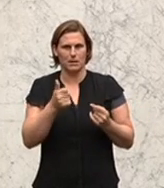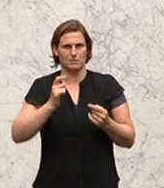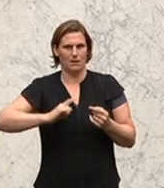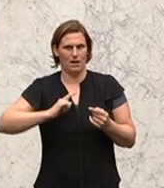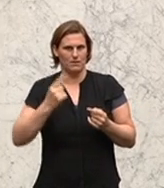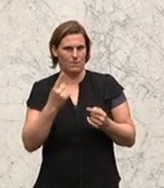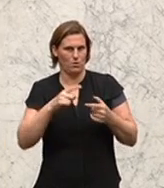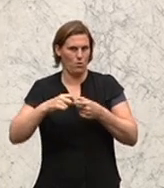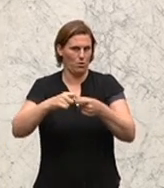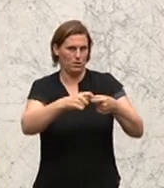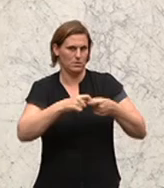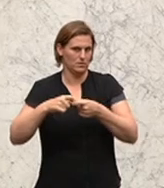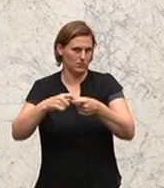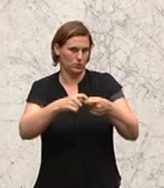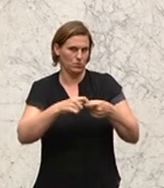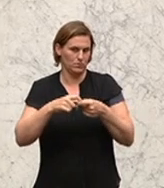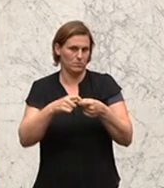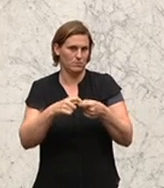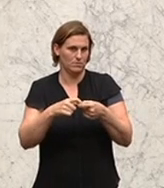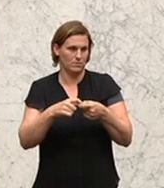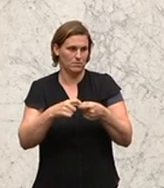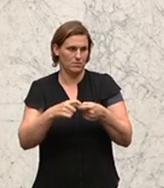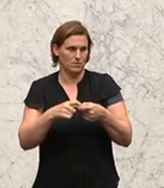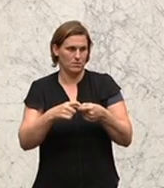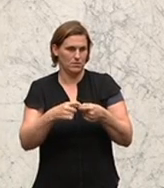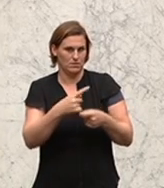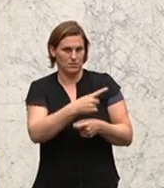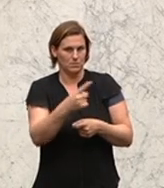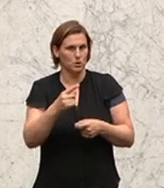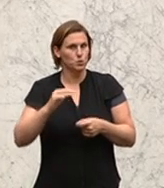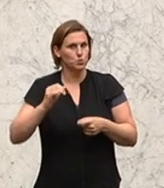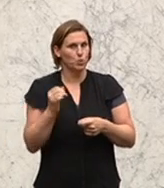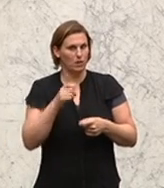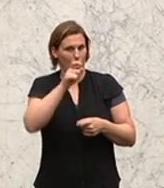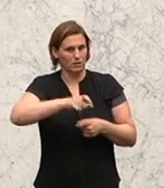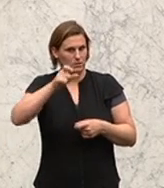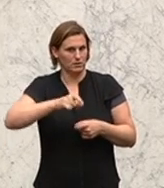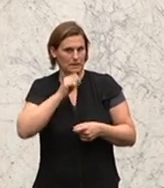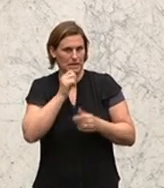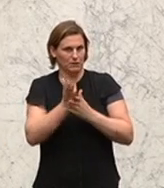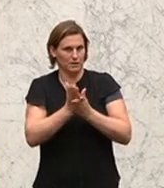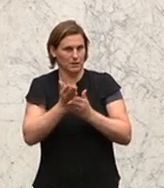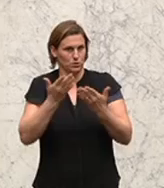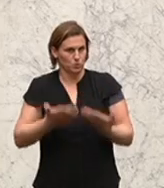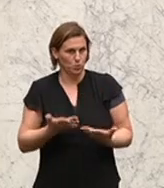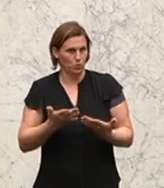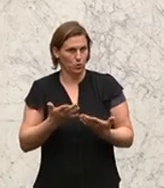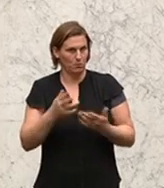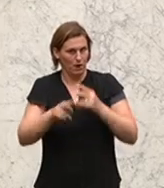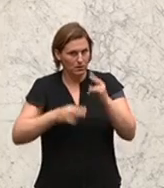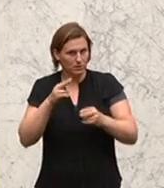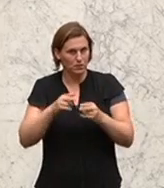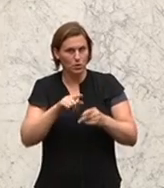die Organisation darunter. Und ich glaube, das haben sie weder die Soldatinnen noch die Soldaten verdient. Und ich möchte Ihnen auch hier und heute sagen,